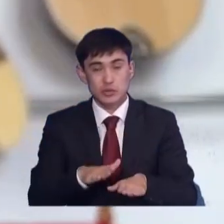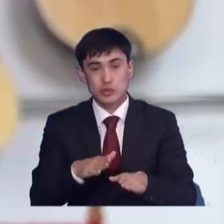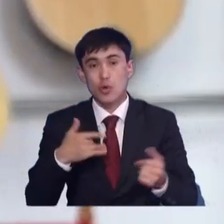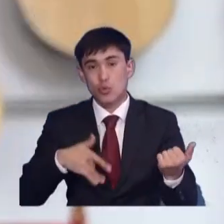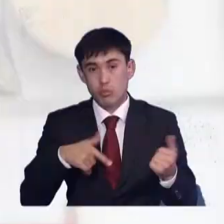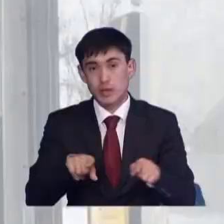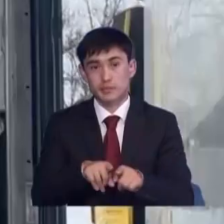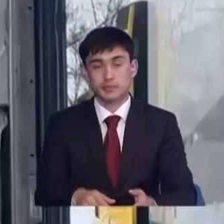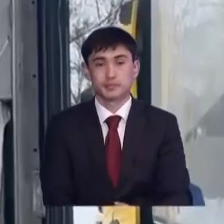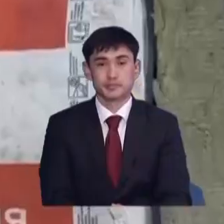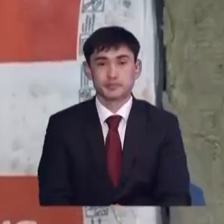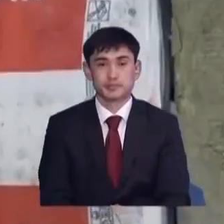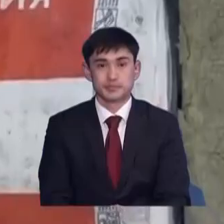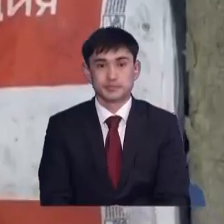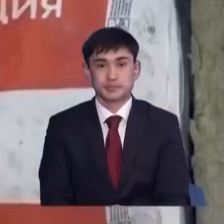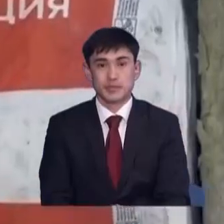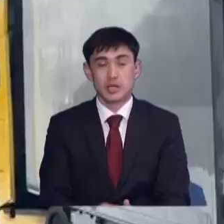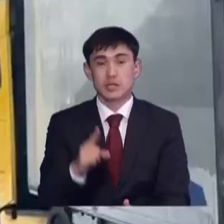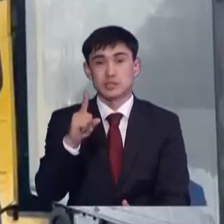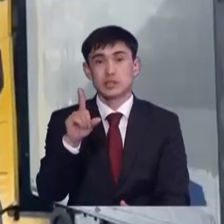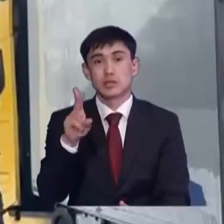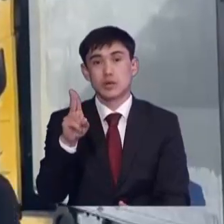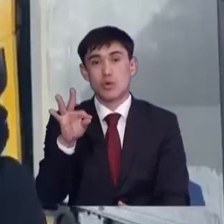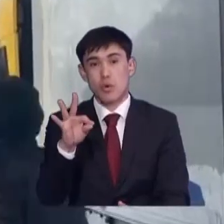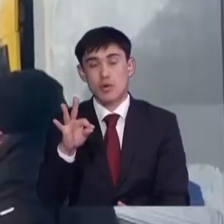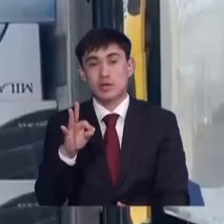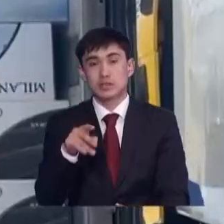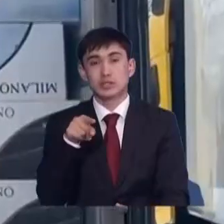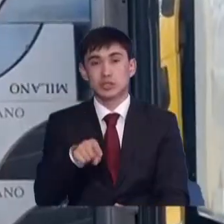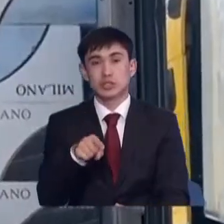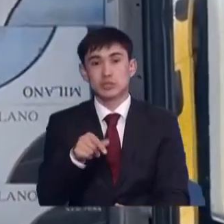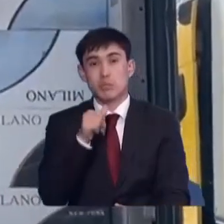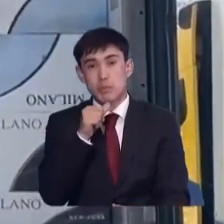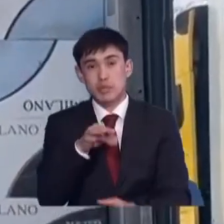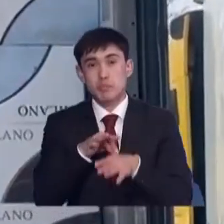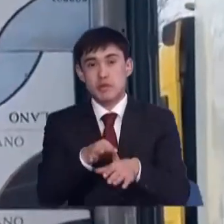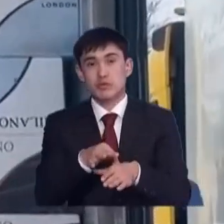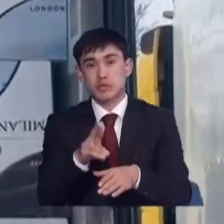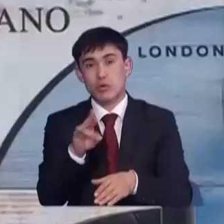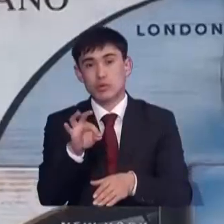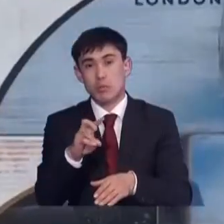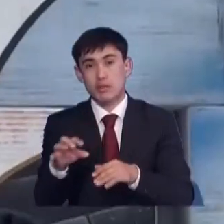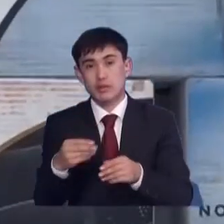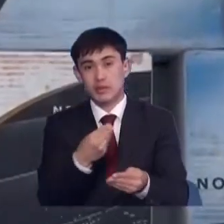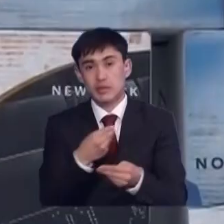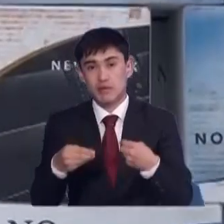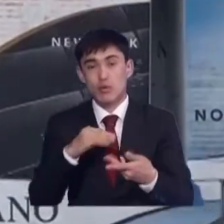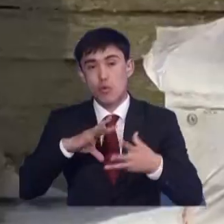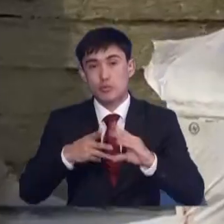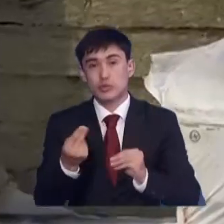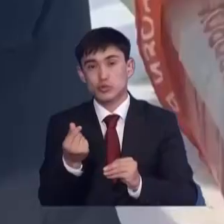домбра. В Западно-Казахстанской области пресечена попытка перевозки контрабандного товара на общую